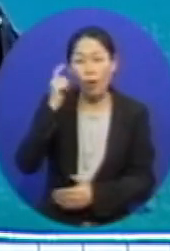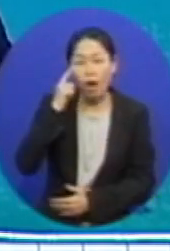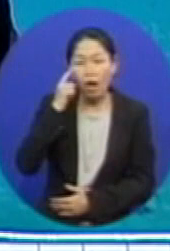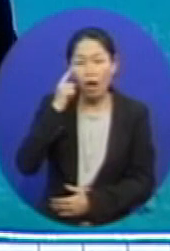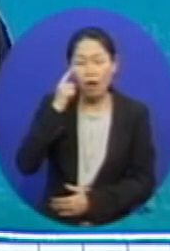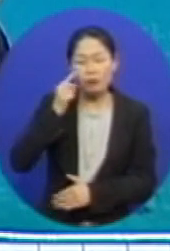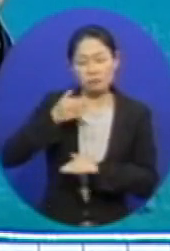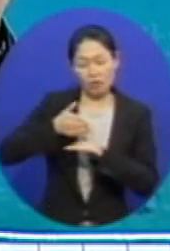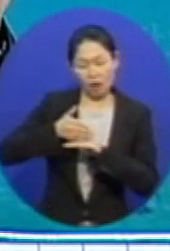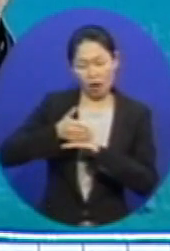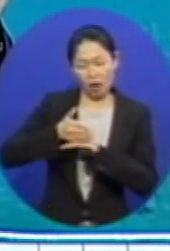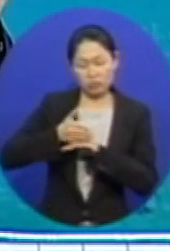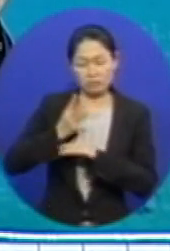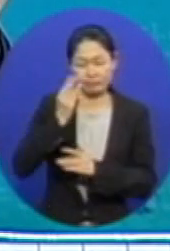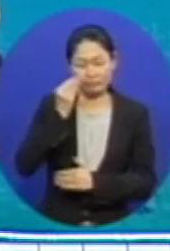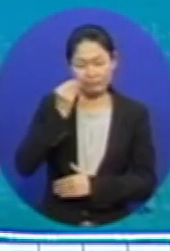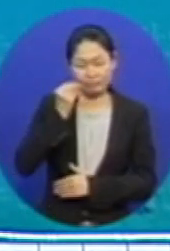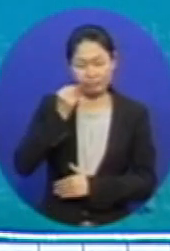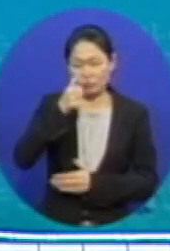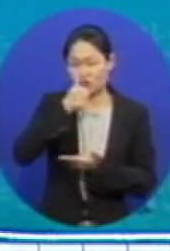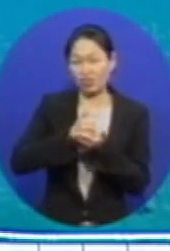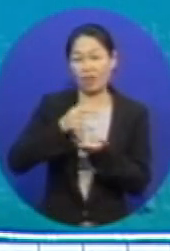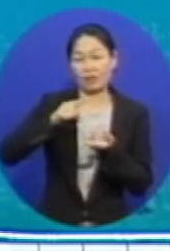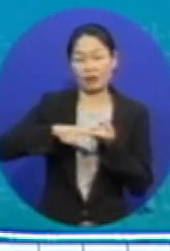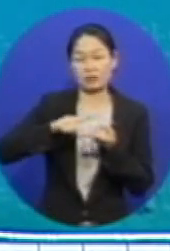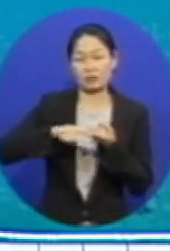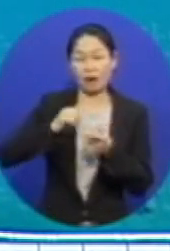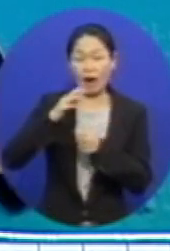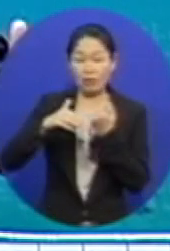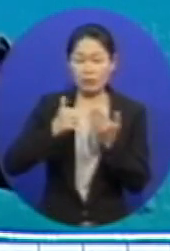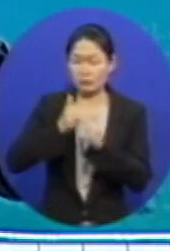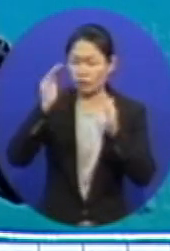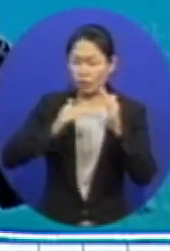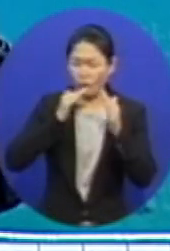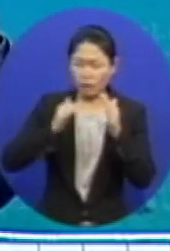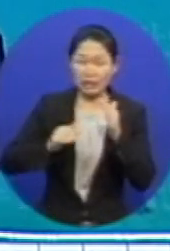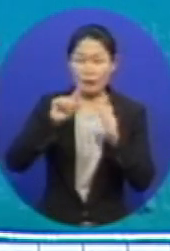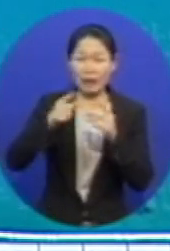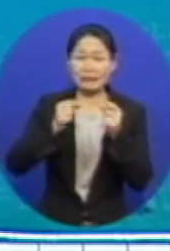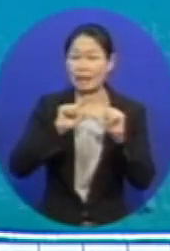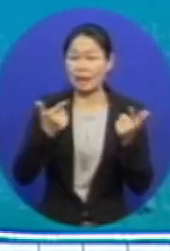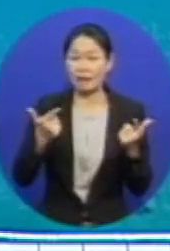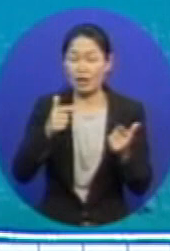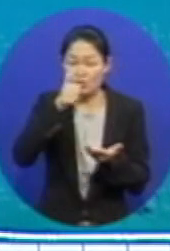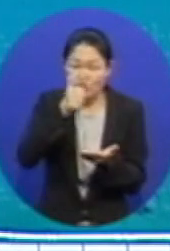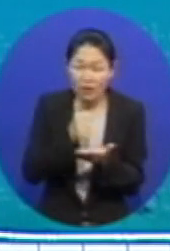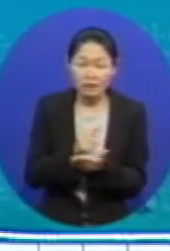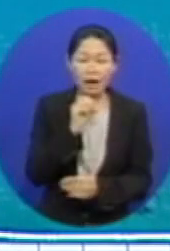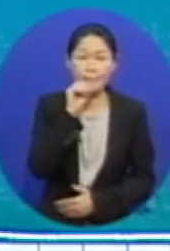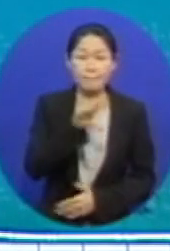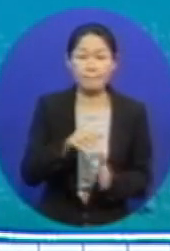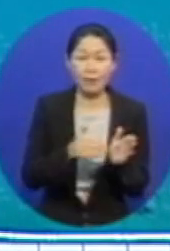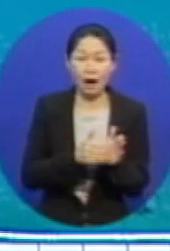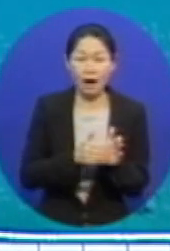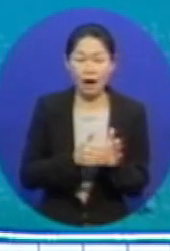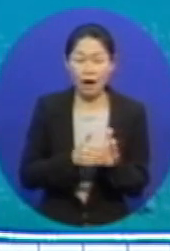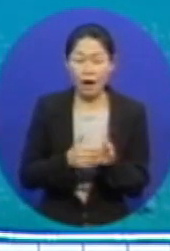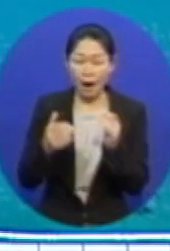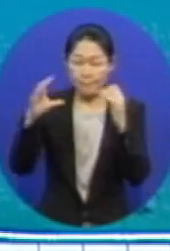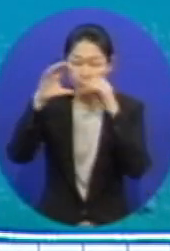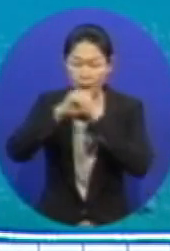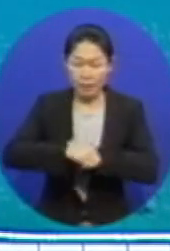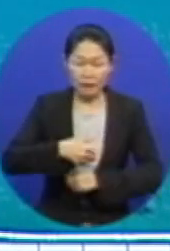거예요 죄에 대해서 하나님은 절대로 그렇지 않다 주에 다 멸망으로 가는 죄다